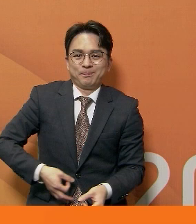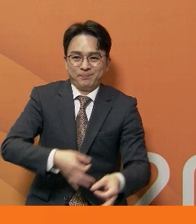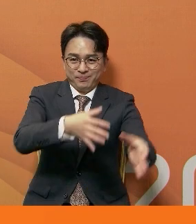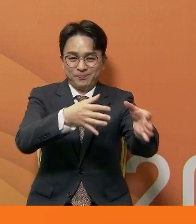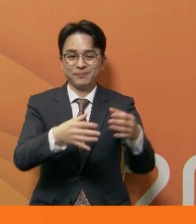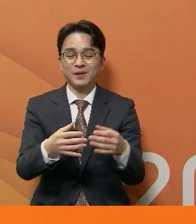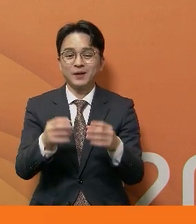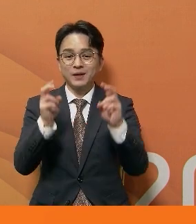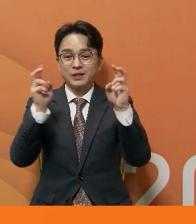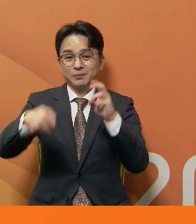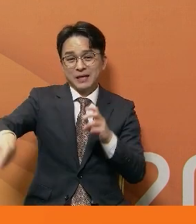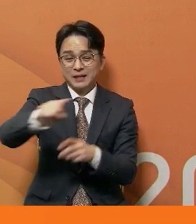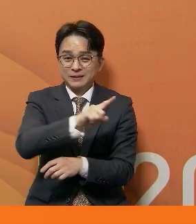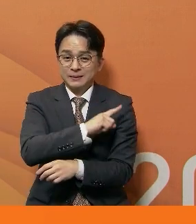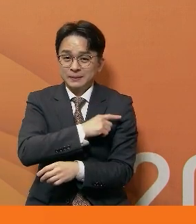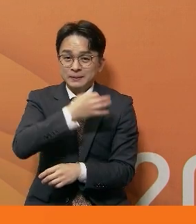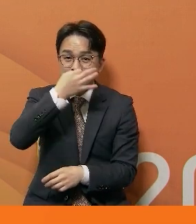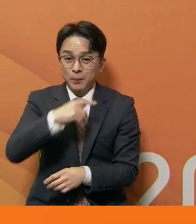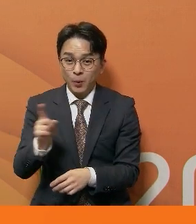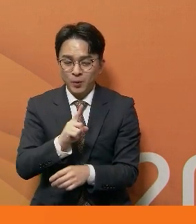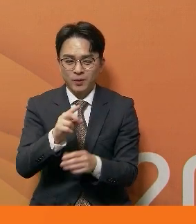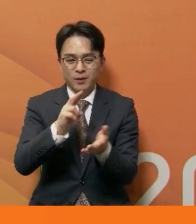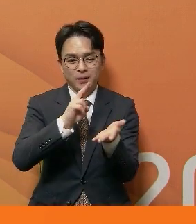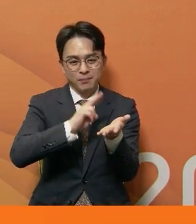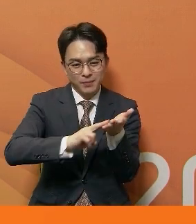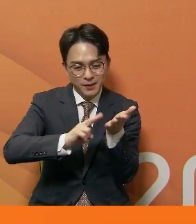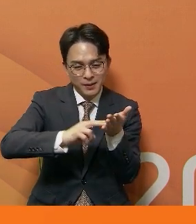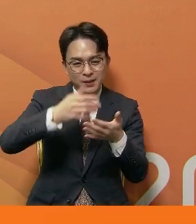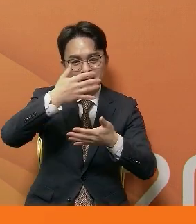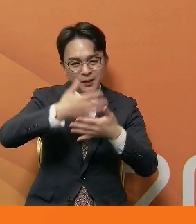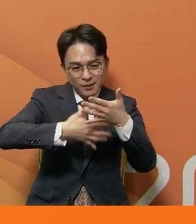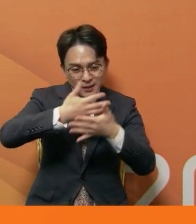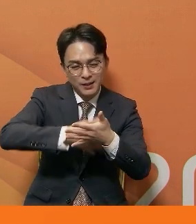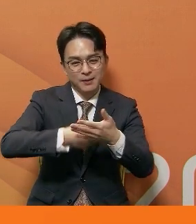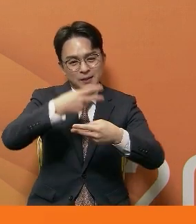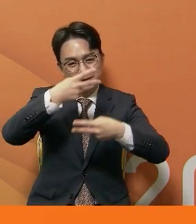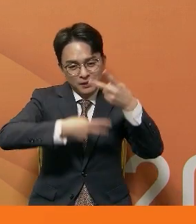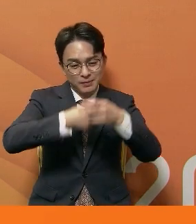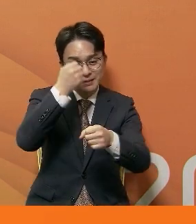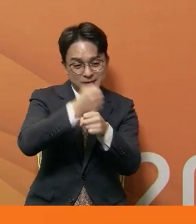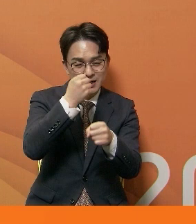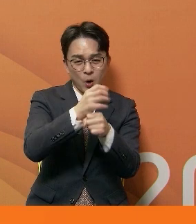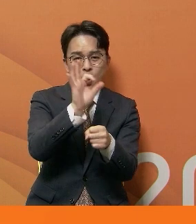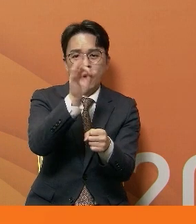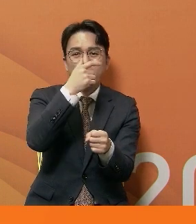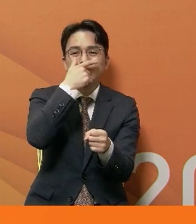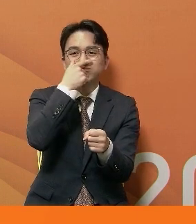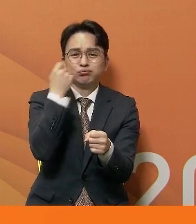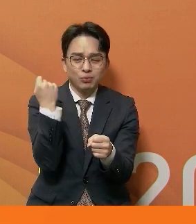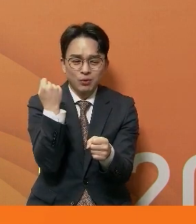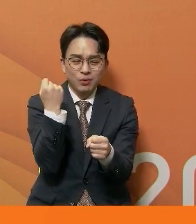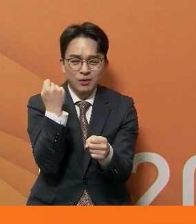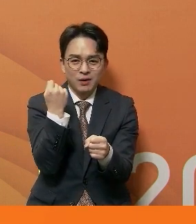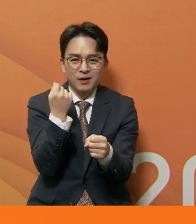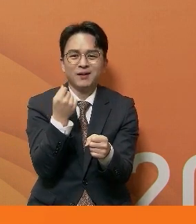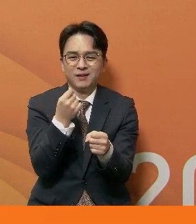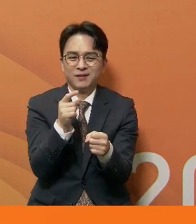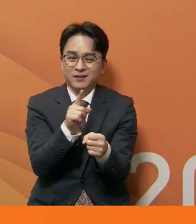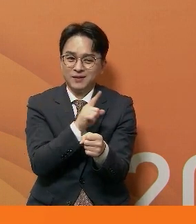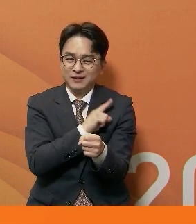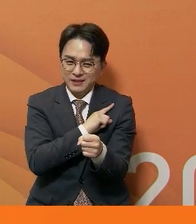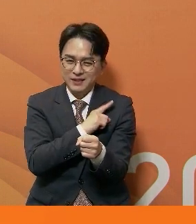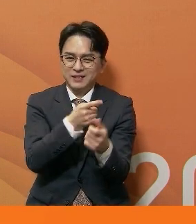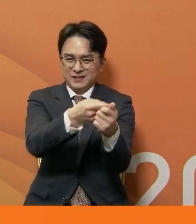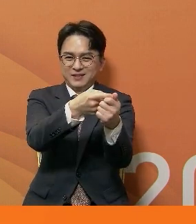이제 호소를 하시는 분들이 많으신데요 그래서 그 자금해로 상황을 해소를 하는구요 자금